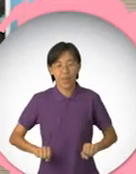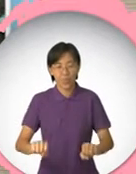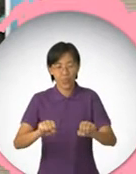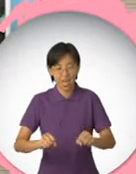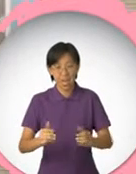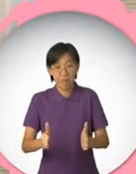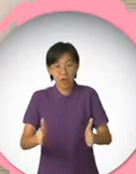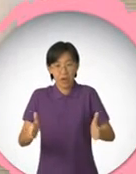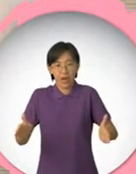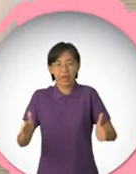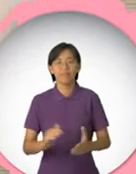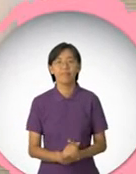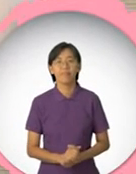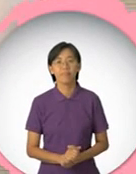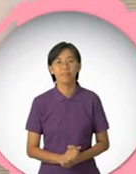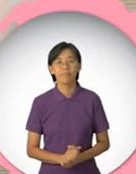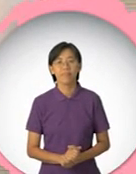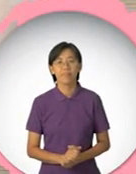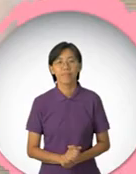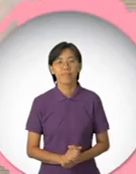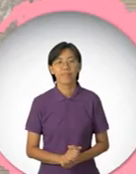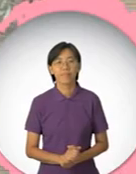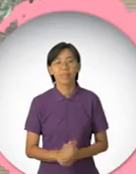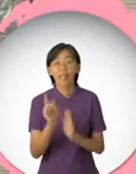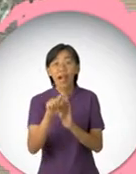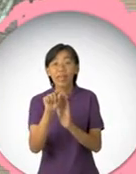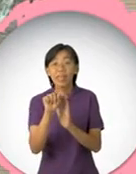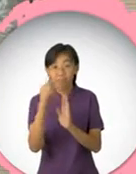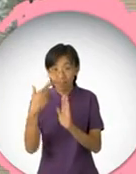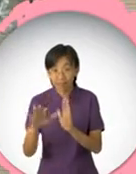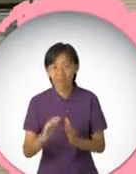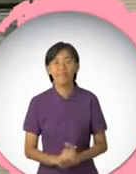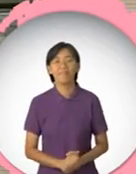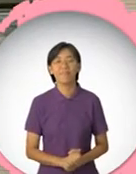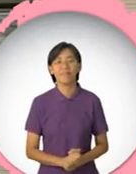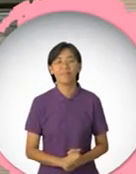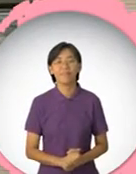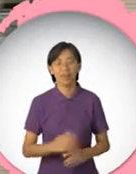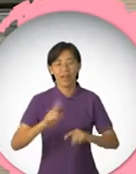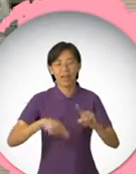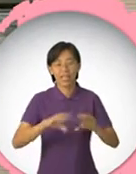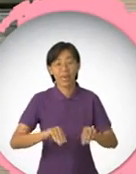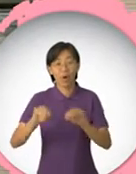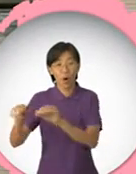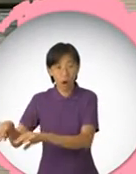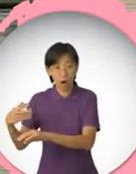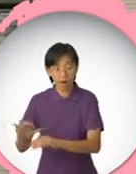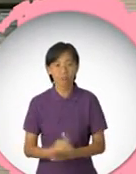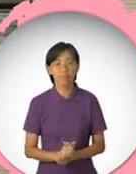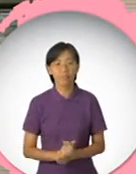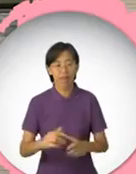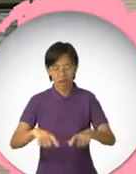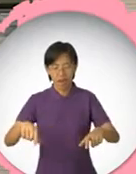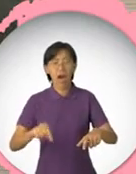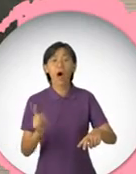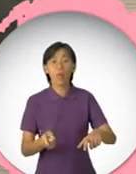ครับก้าวเข้าสู่ขั้นต่อไปนี่ก็คือเราพักไว้20นาที ค่ะ อันนี้ก็เปิดออกแล้วเราทำอะไรต่อครับแตง ค่ะก็เหมือนเดิมค่ะ